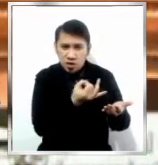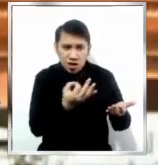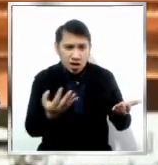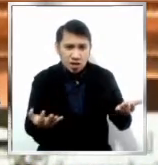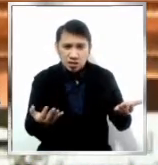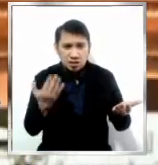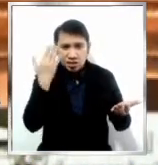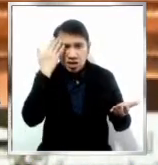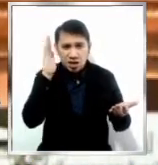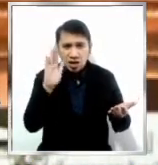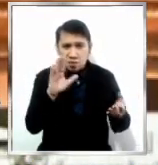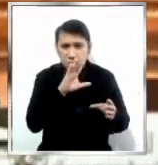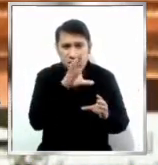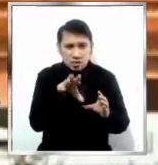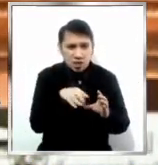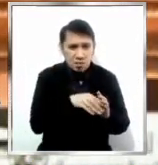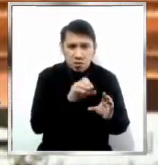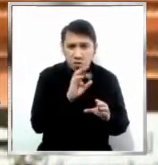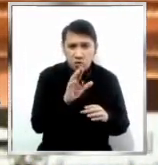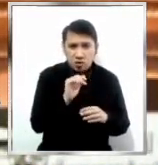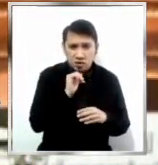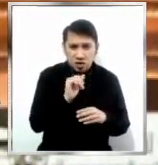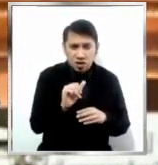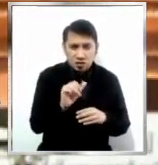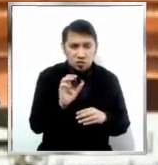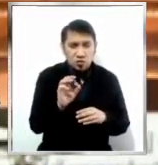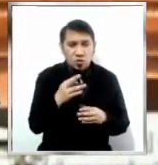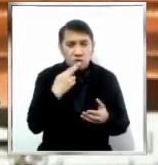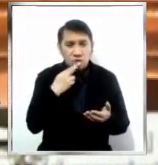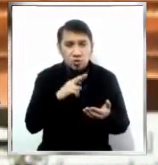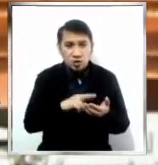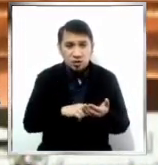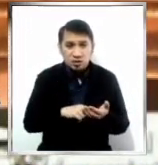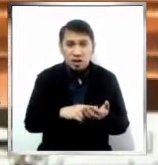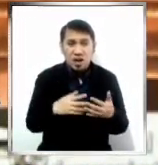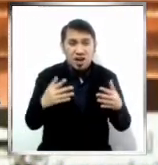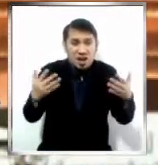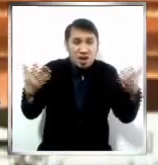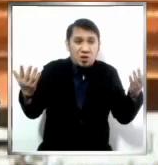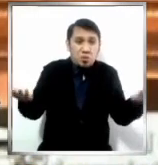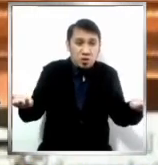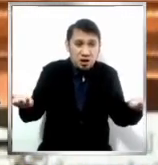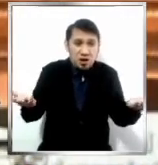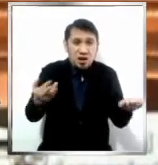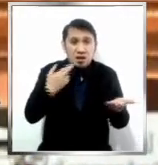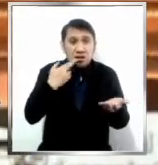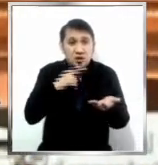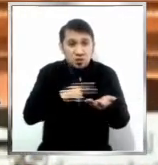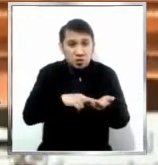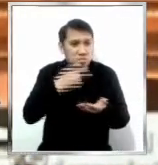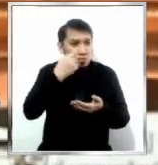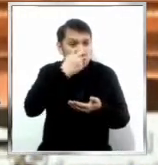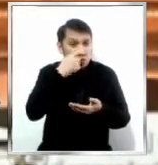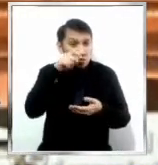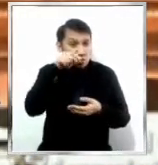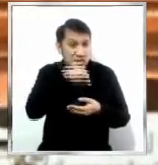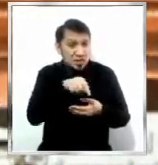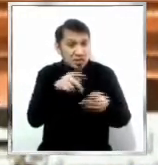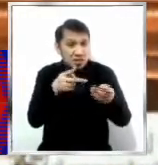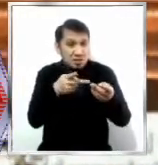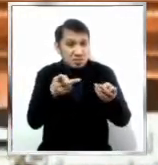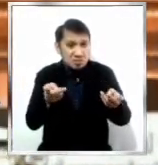record. Eh, walang record kasi yung lugar alin doon